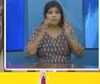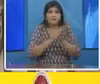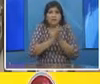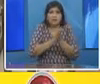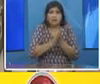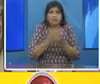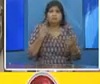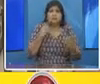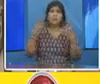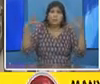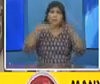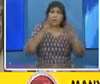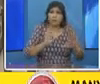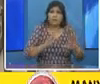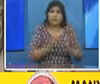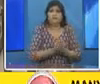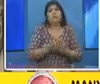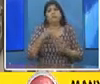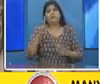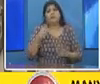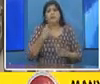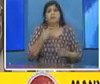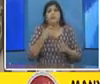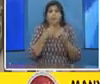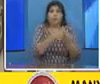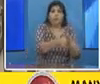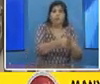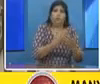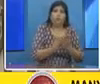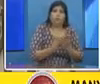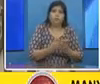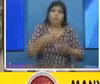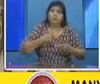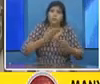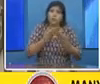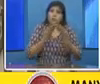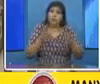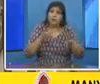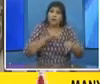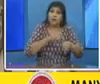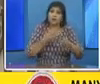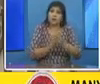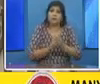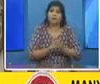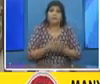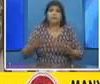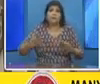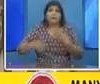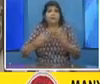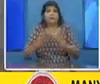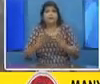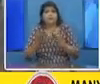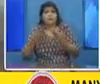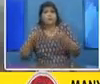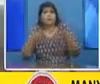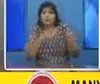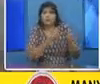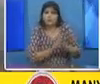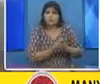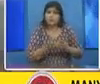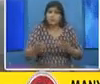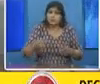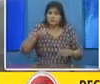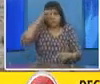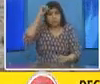का भी। साथियों, अनलॉक के दौर में बहुत सी ऐसी चीजें भी अनलॉक हो रही है